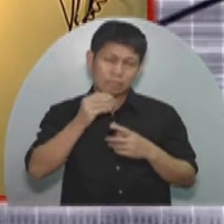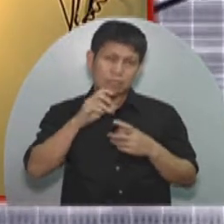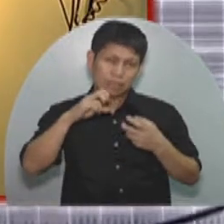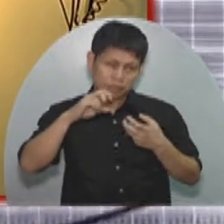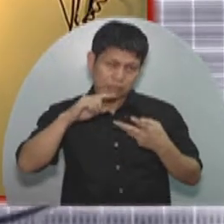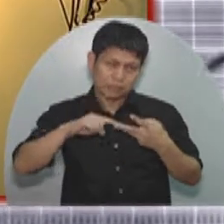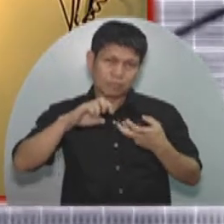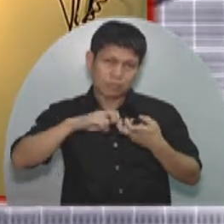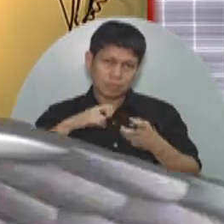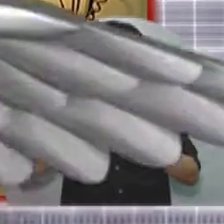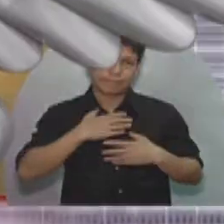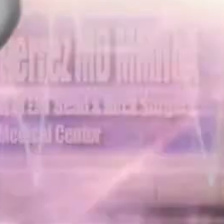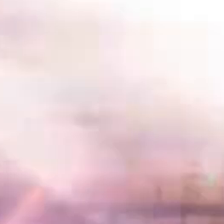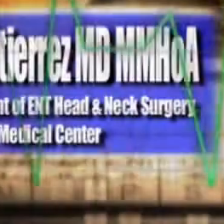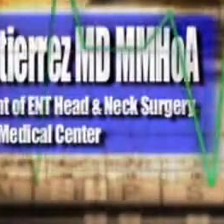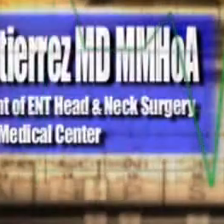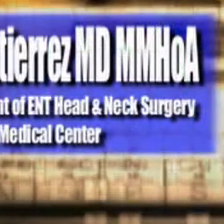paghinga ng ating mga pasyente.